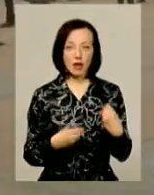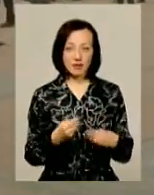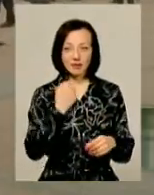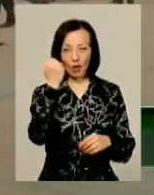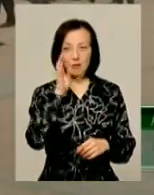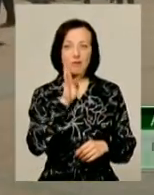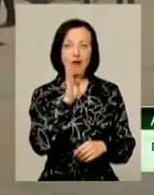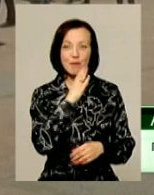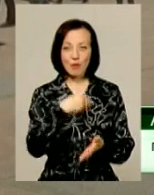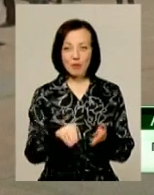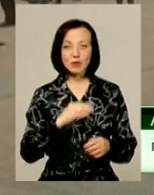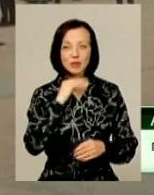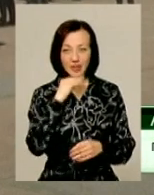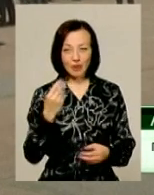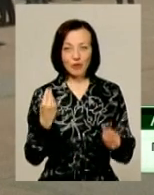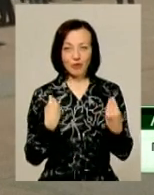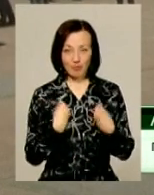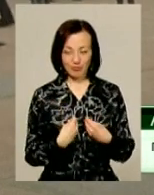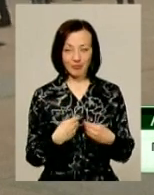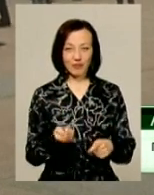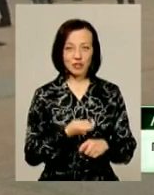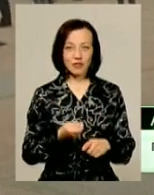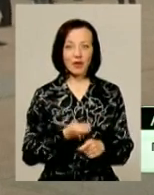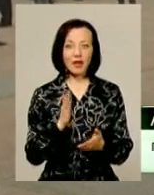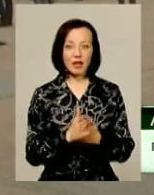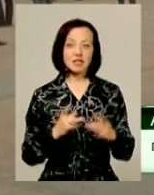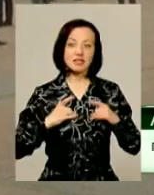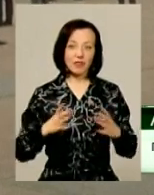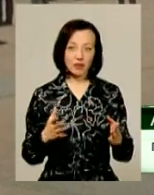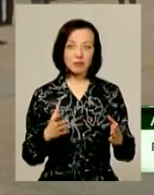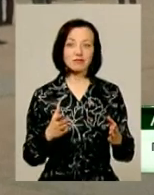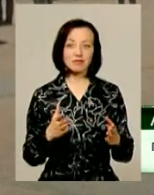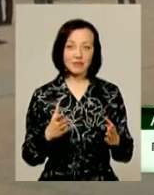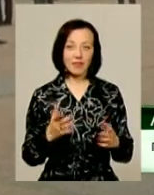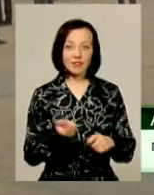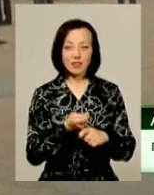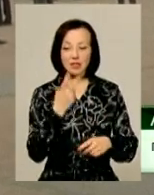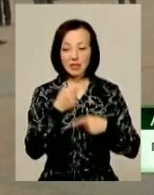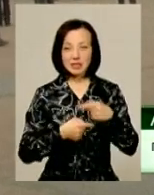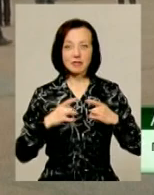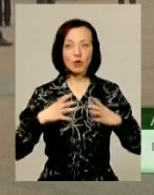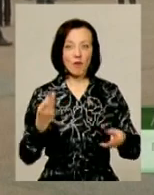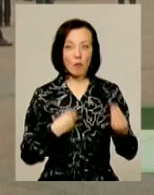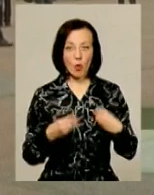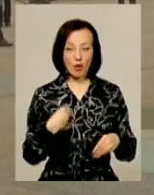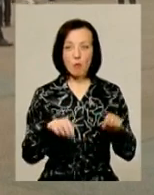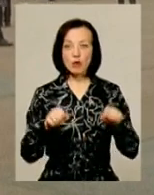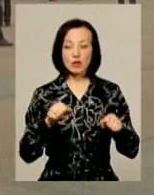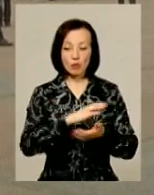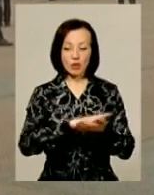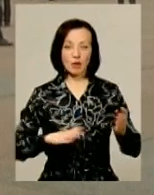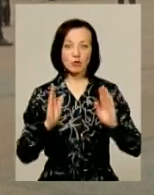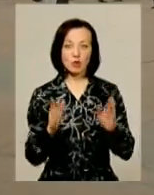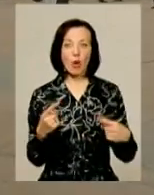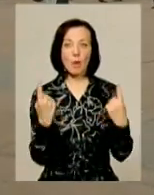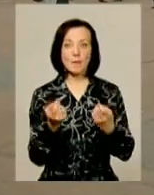дякувати, мама надбала достатньо вишиванок, тому є тільки якесь свято, звичайно, вишиванка таким вже стала традиційним святковим одягом. Можливо, в подальшому вже й